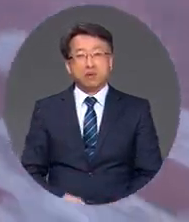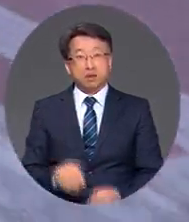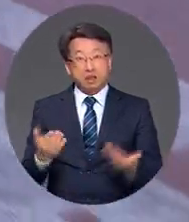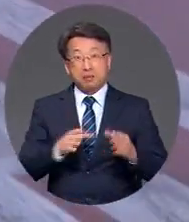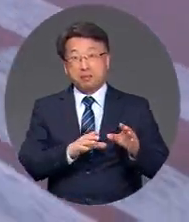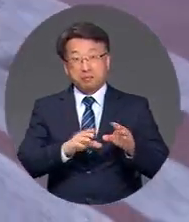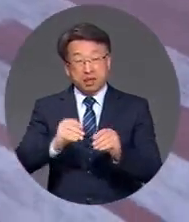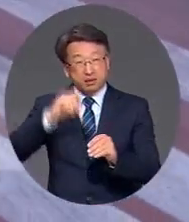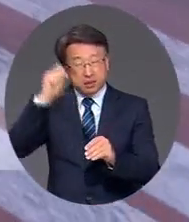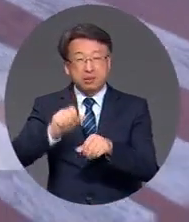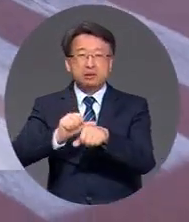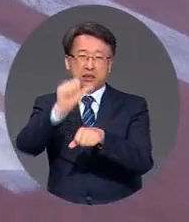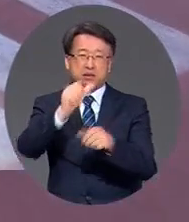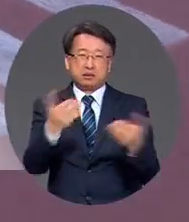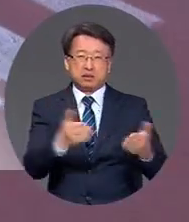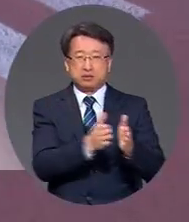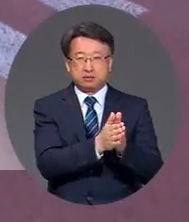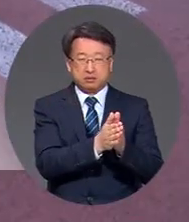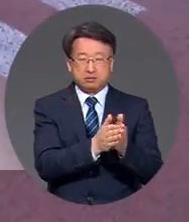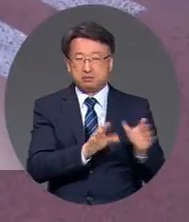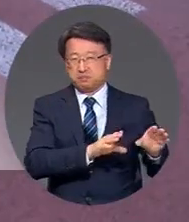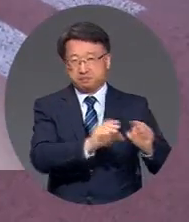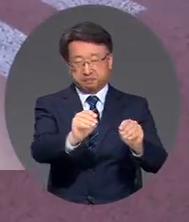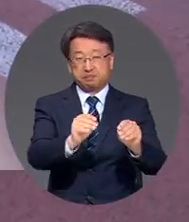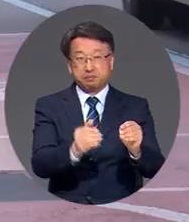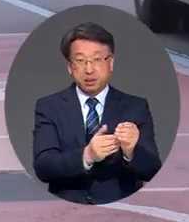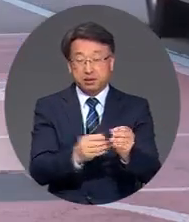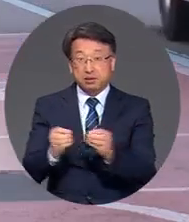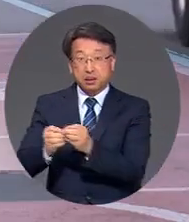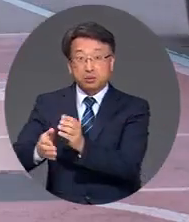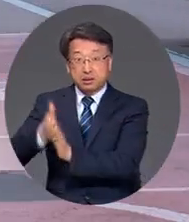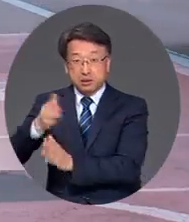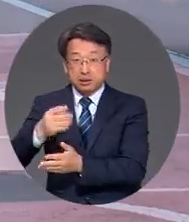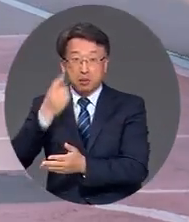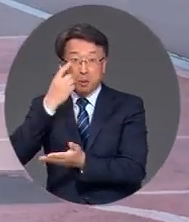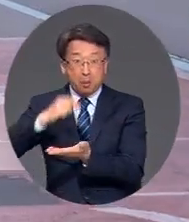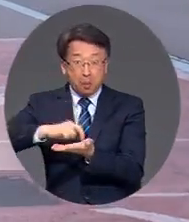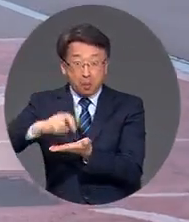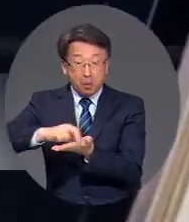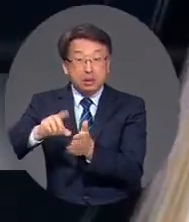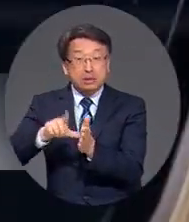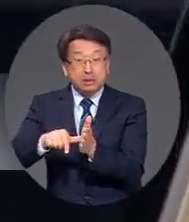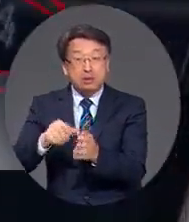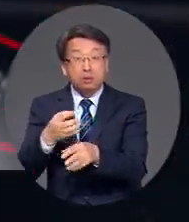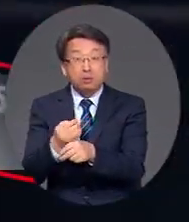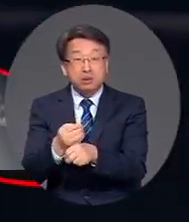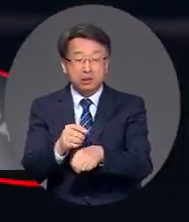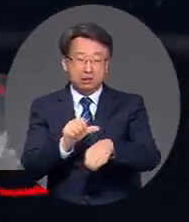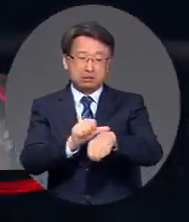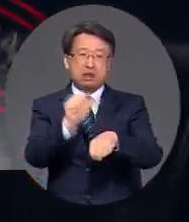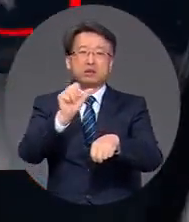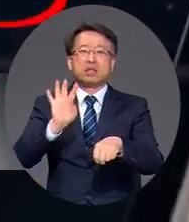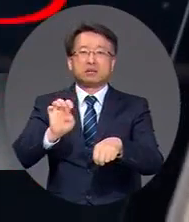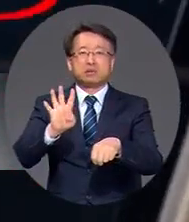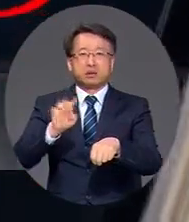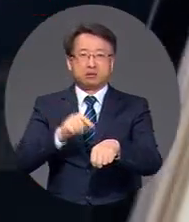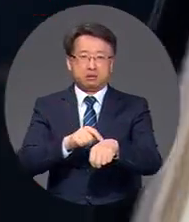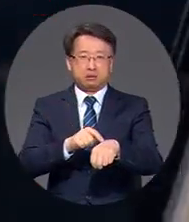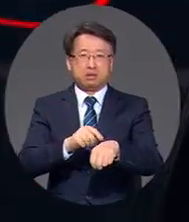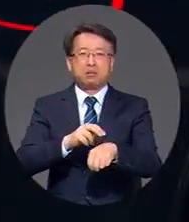파업 시작은 새벽 5시부터인데 창원시가 안전 안내 문자를 보낸 시각은 5시 44분입니다.